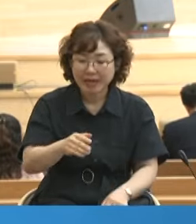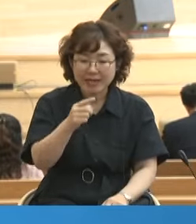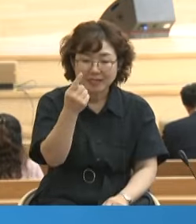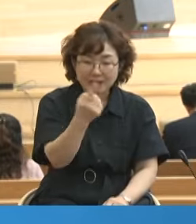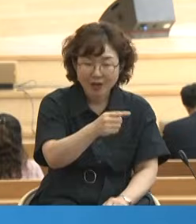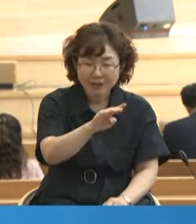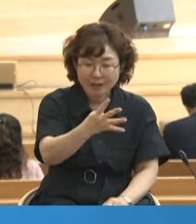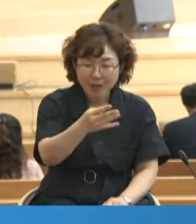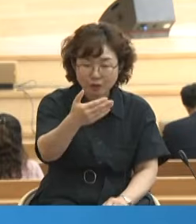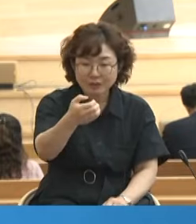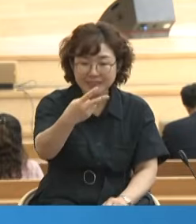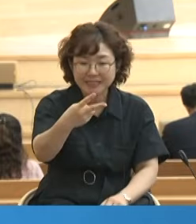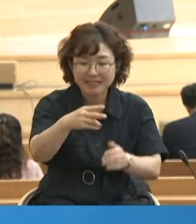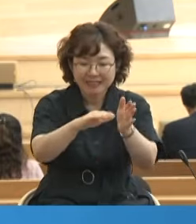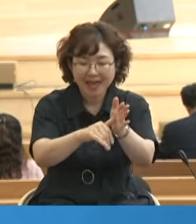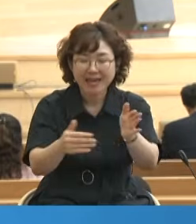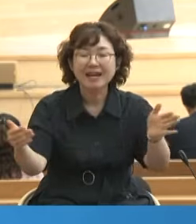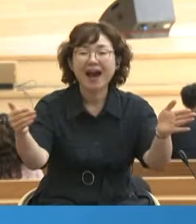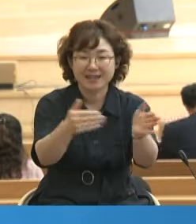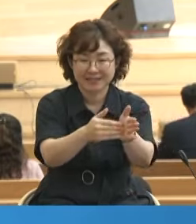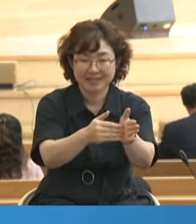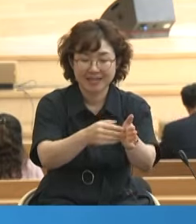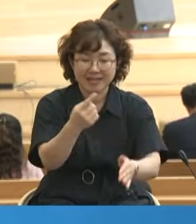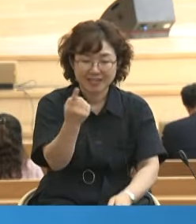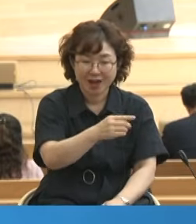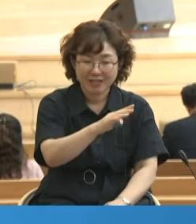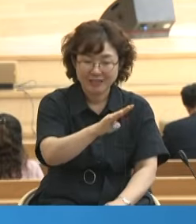1492년까지는 이라고 말했습니다.